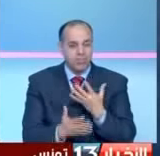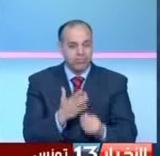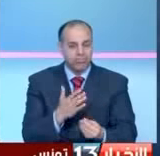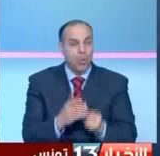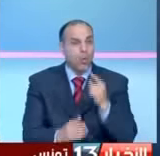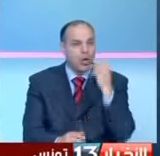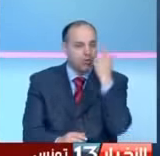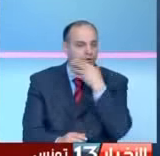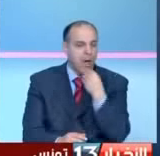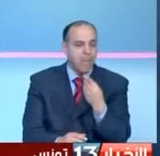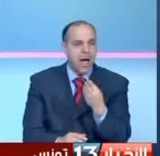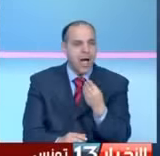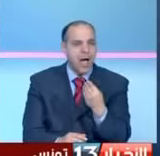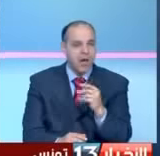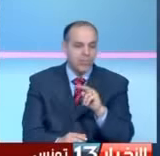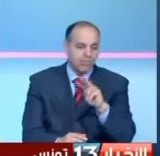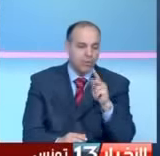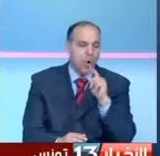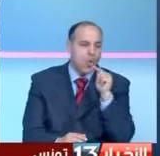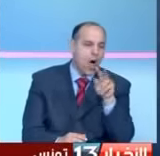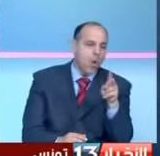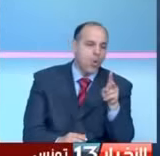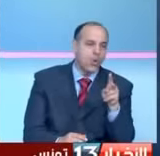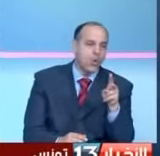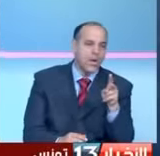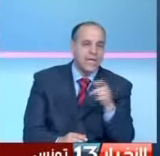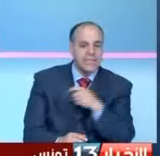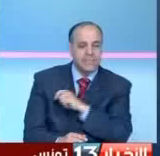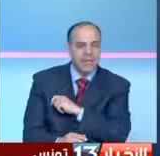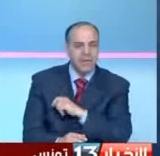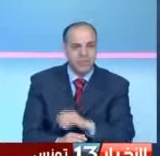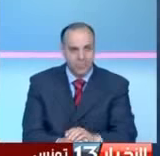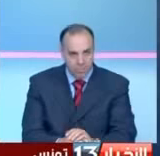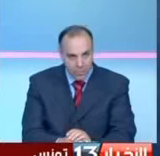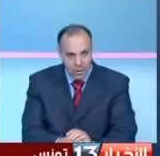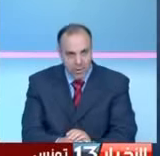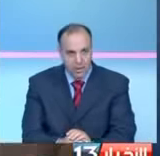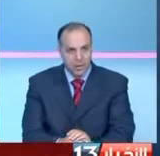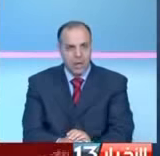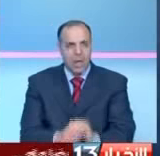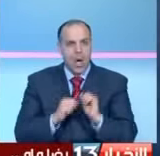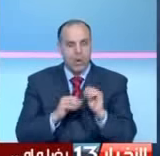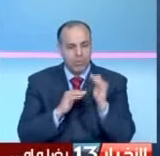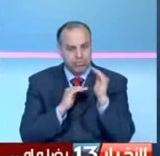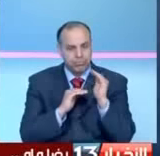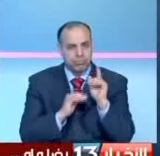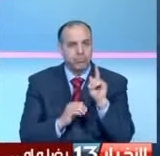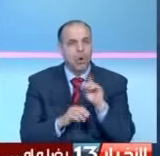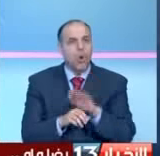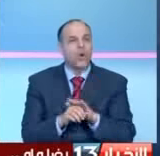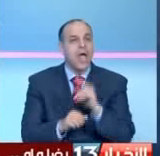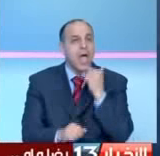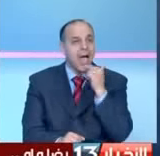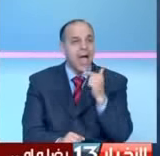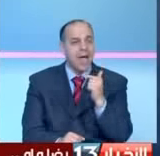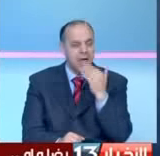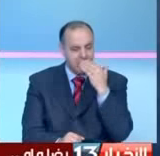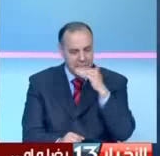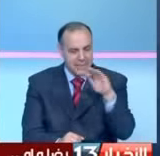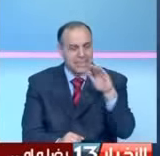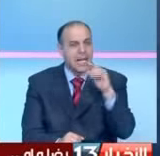العمل جماليته بانتقاله من لغته الأم إلى الإسبانية. حاولت باش نكون وفي وفاء تام